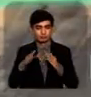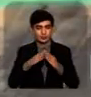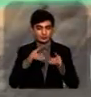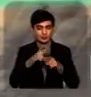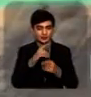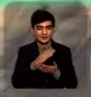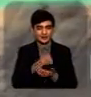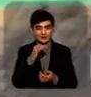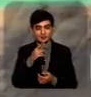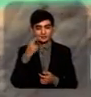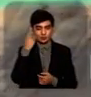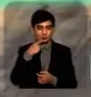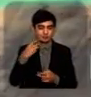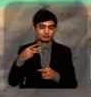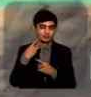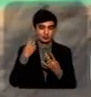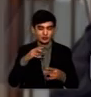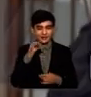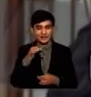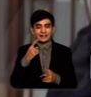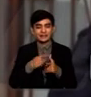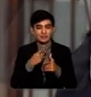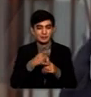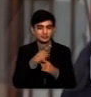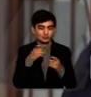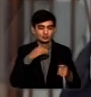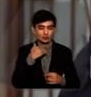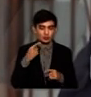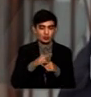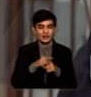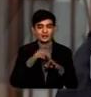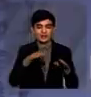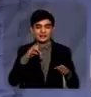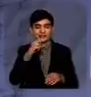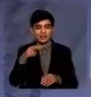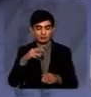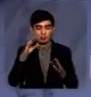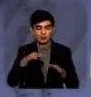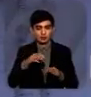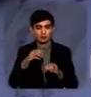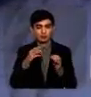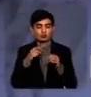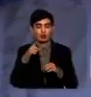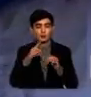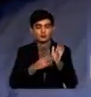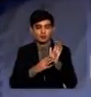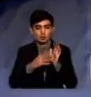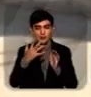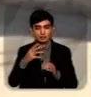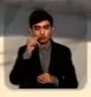которая просила не показывать ее лицо и не называть имени, столкнулась в детском саду номер 95 Алтындан в